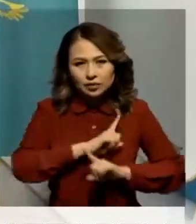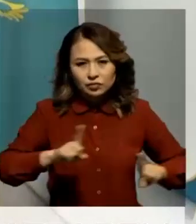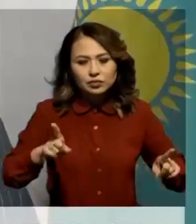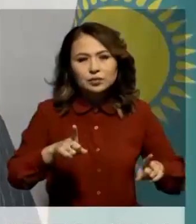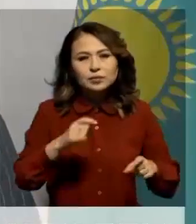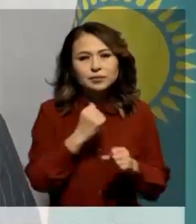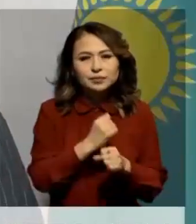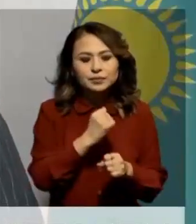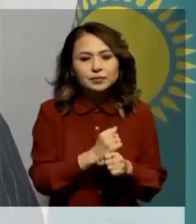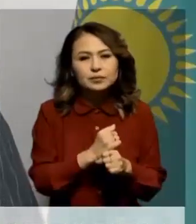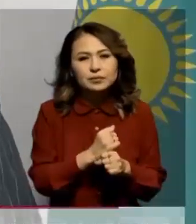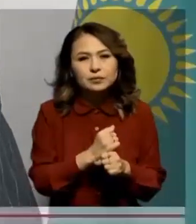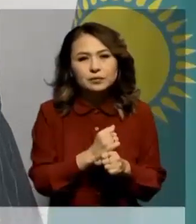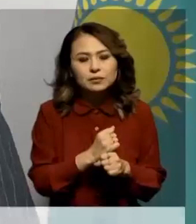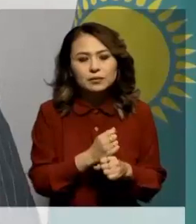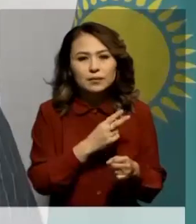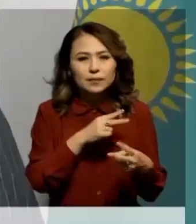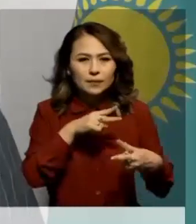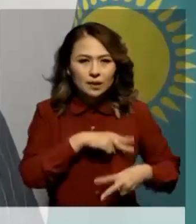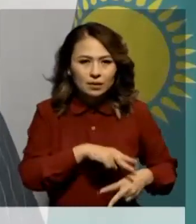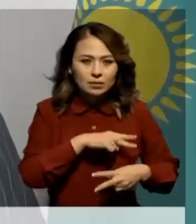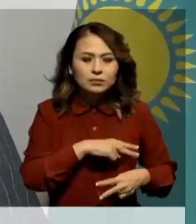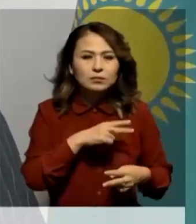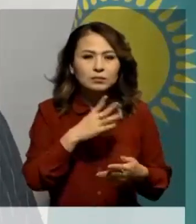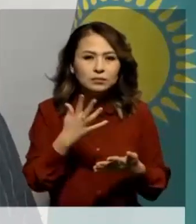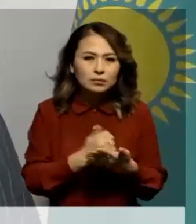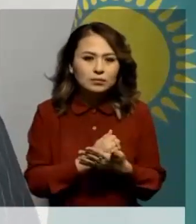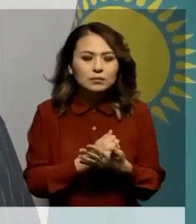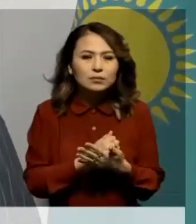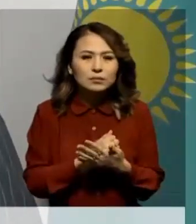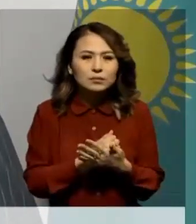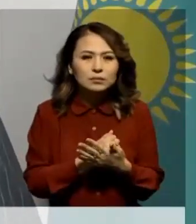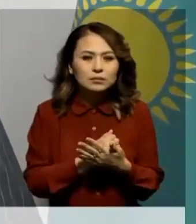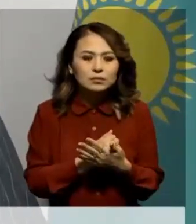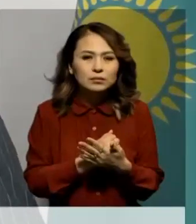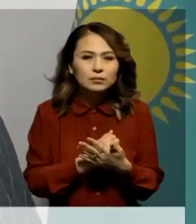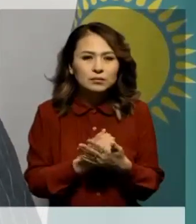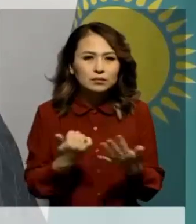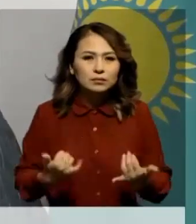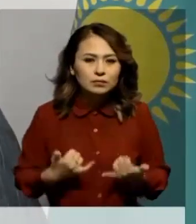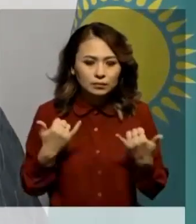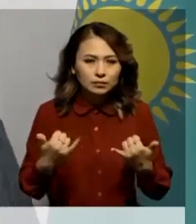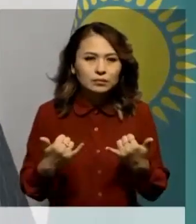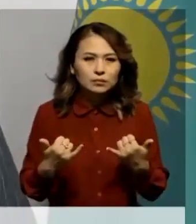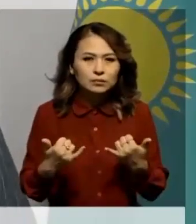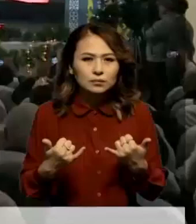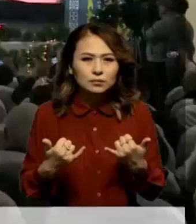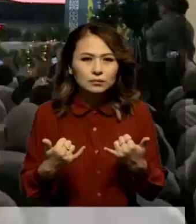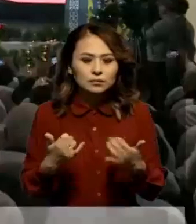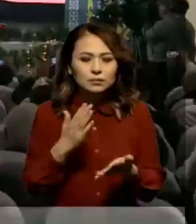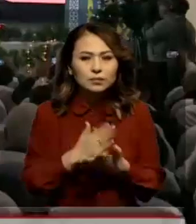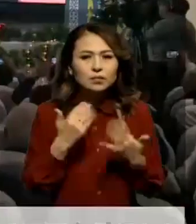көпті сіңірген еңбегімізді бағалап, бізде марапат төрінен шығарып